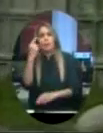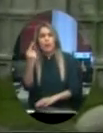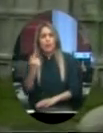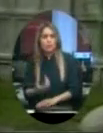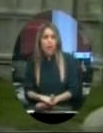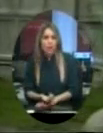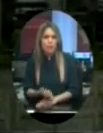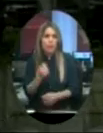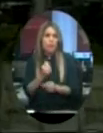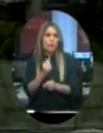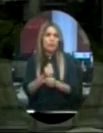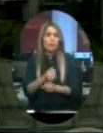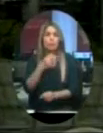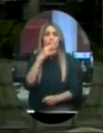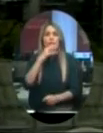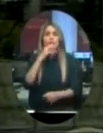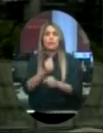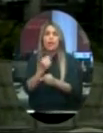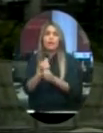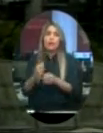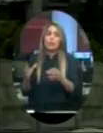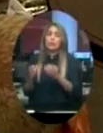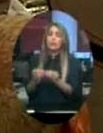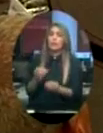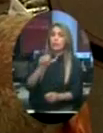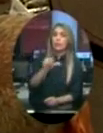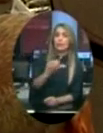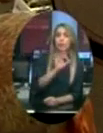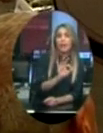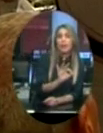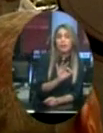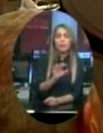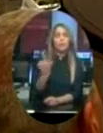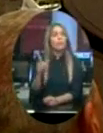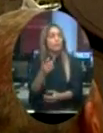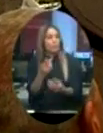היו מעדיפים לעבוד עם איזוטנקים? נקודה שנרמזה וחומר למחשבה.